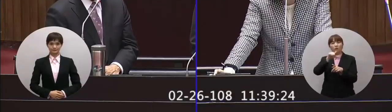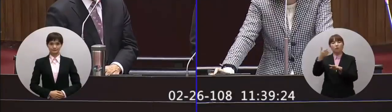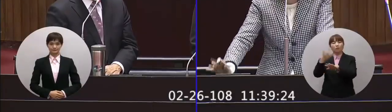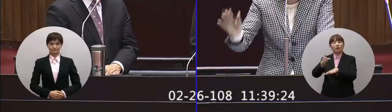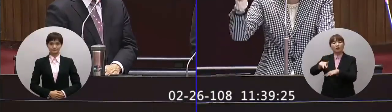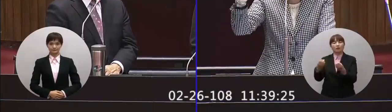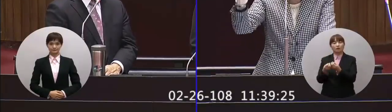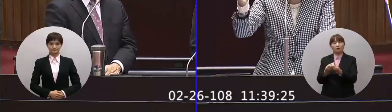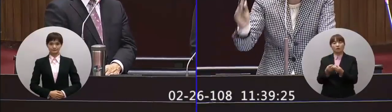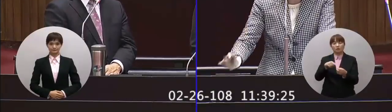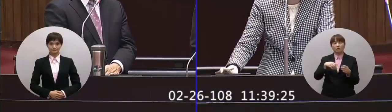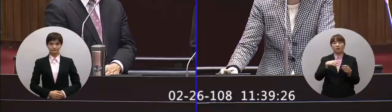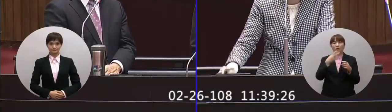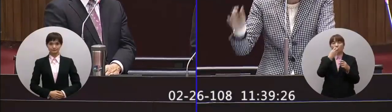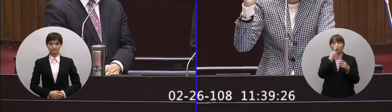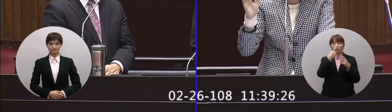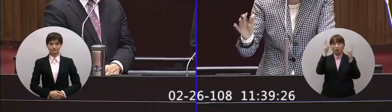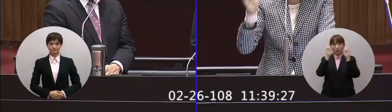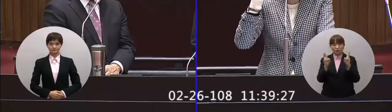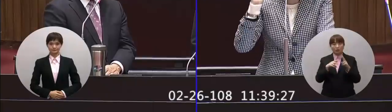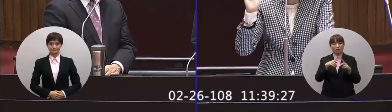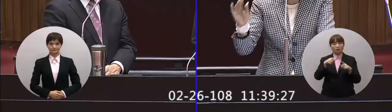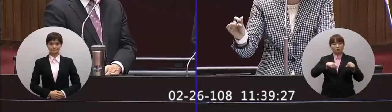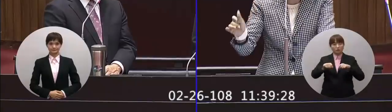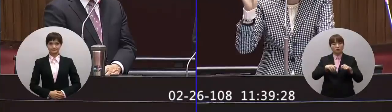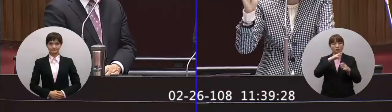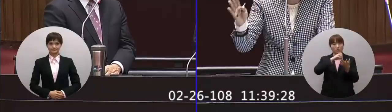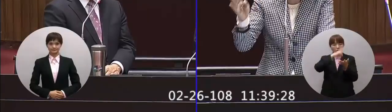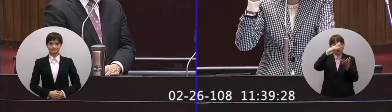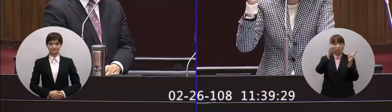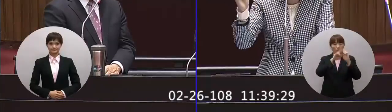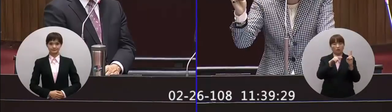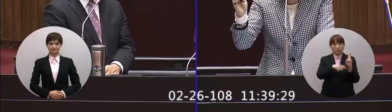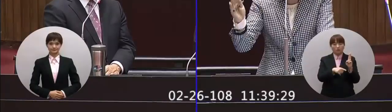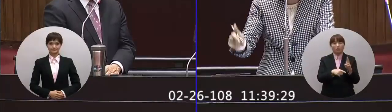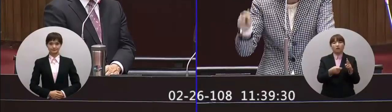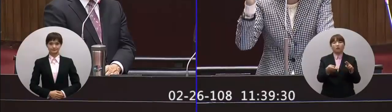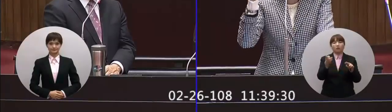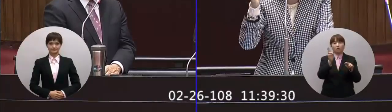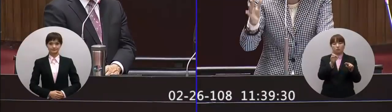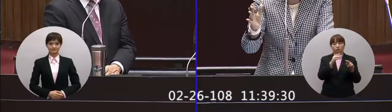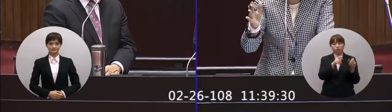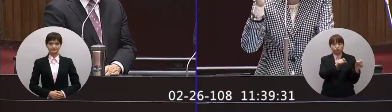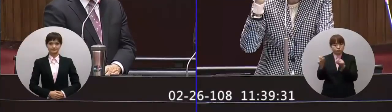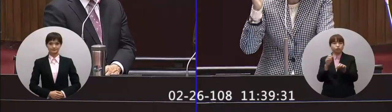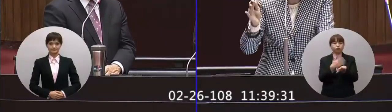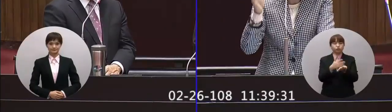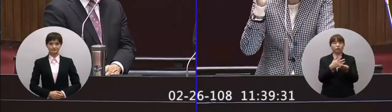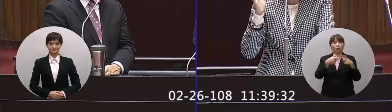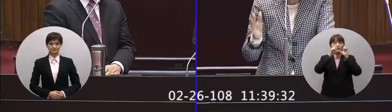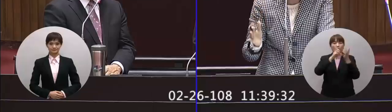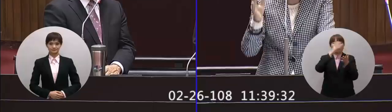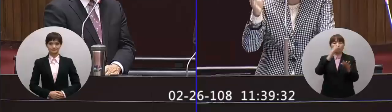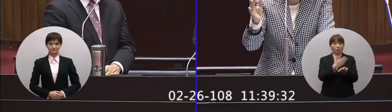目前为止，你的能源政策检讨出来，核能不在你的选项，不延役也不重启核四，请问你是不是